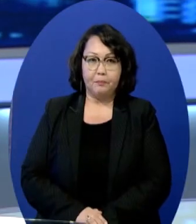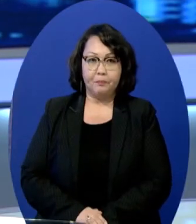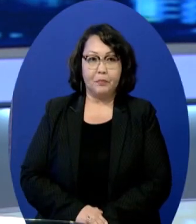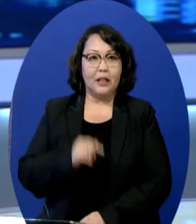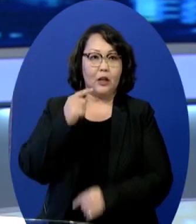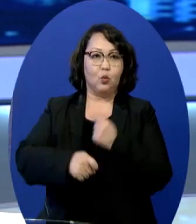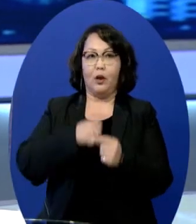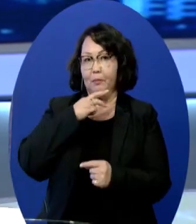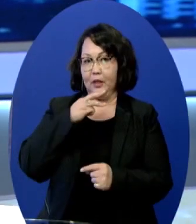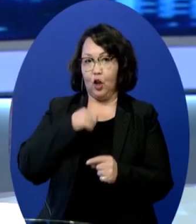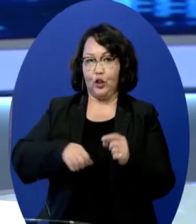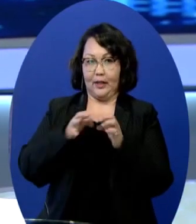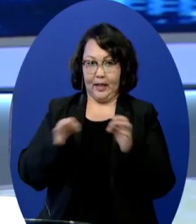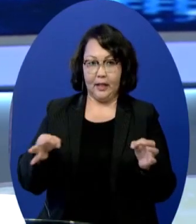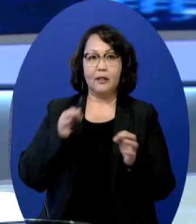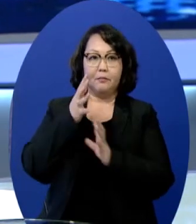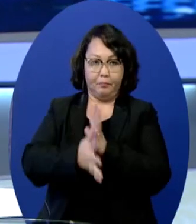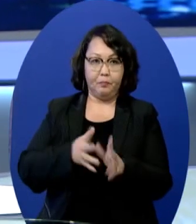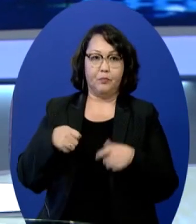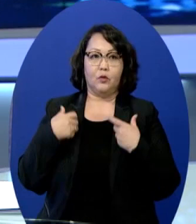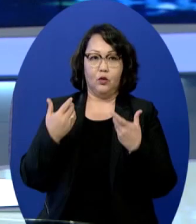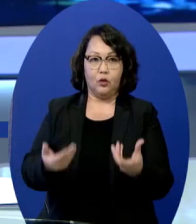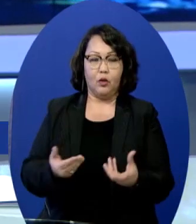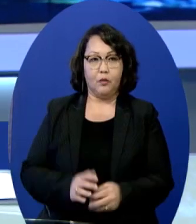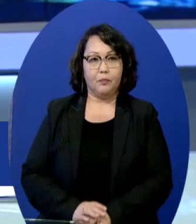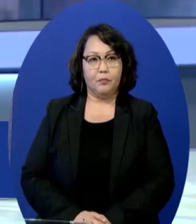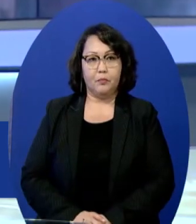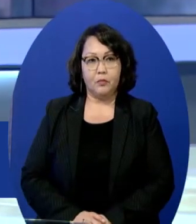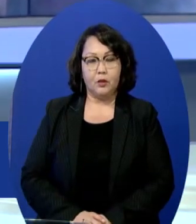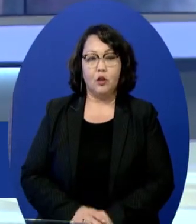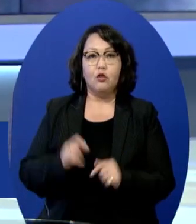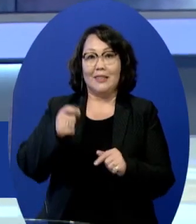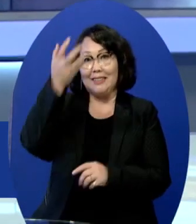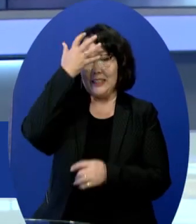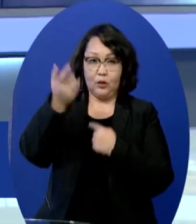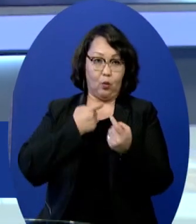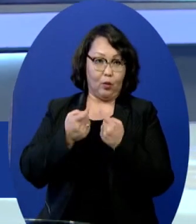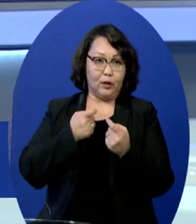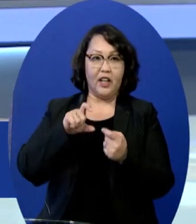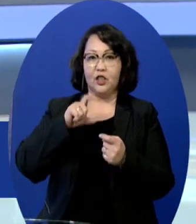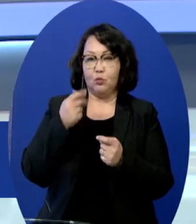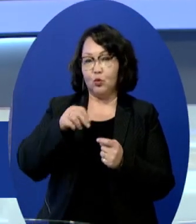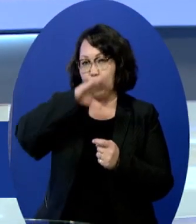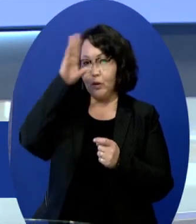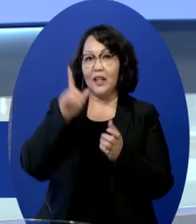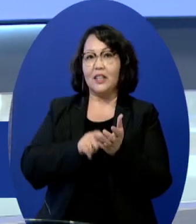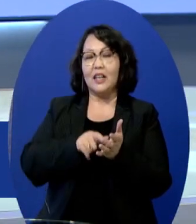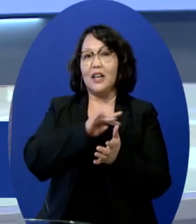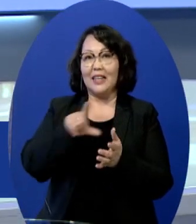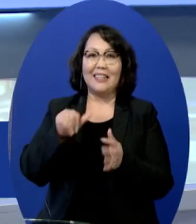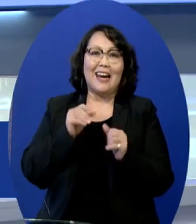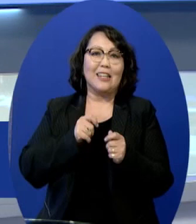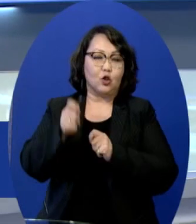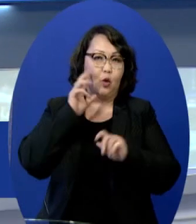Эдгээр улам бусад мэдээллийн дэлгэрэнгүйг цагийн хурд мэдээллийн хөтөлбөрөөс хүлээн авч үзнэ үү. Өнөөдөр засгийн газар хуралдаж эрчим хүч дулааны хэрэглээг хэрхэн зохистой